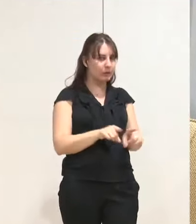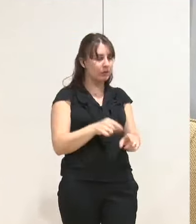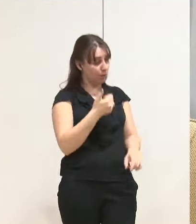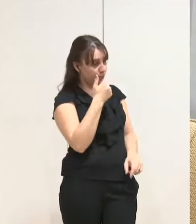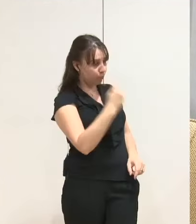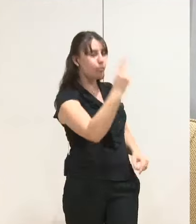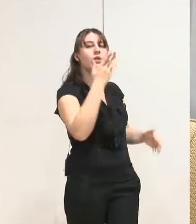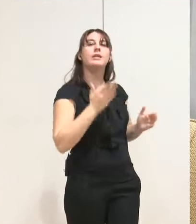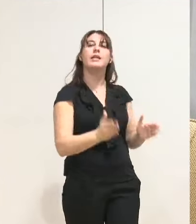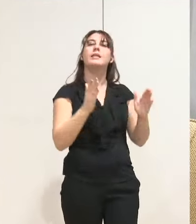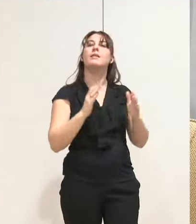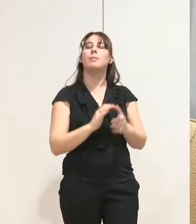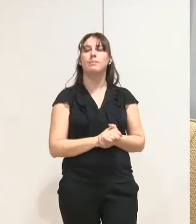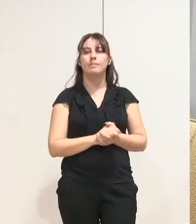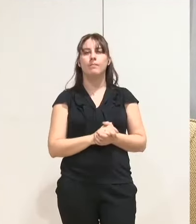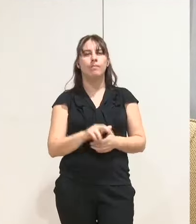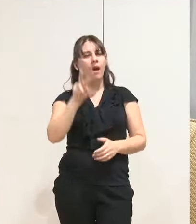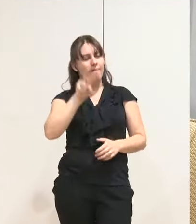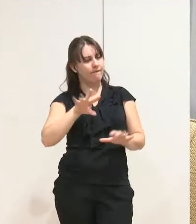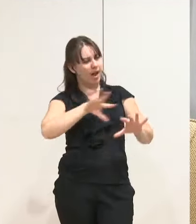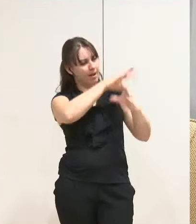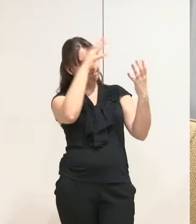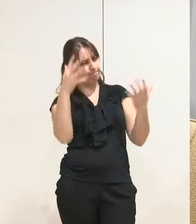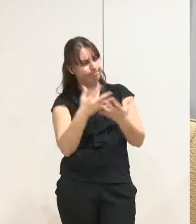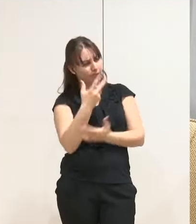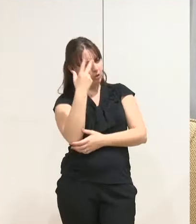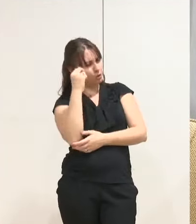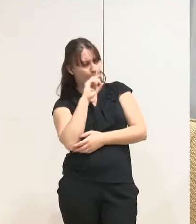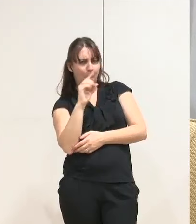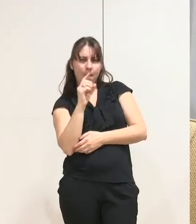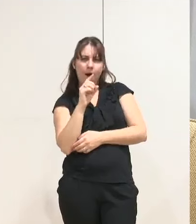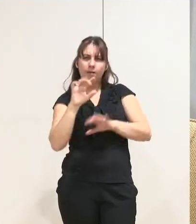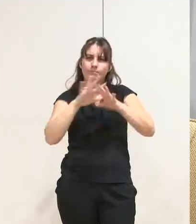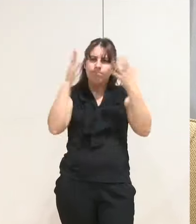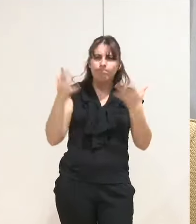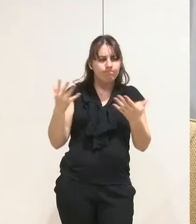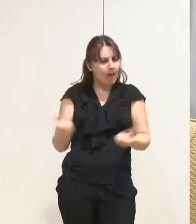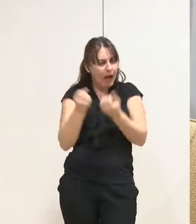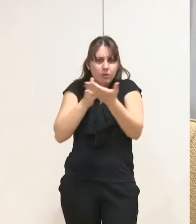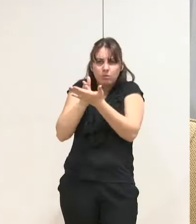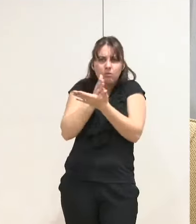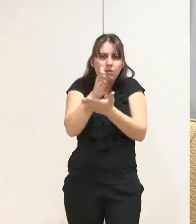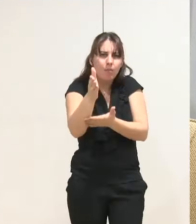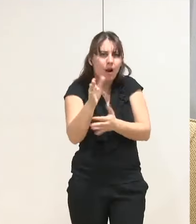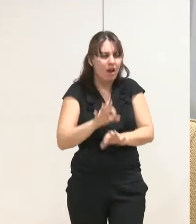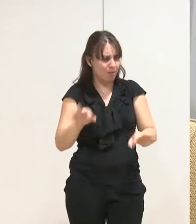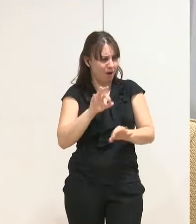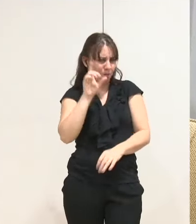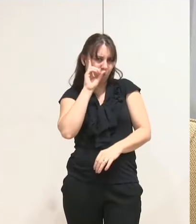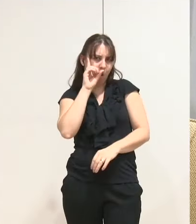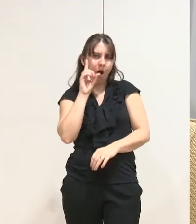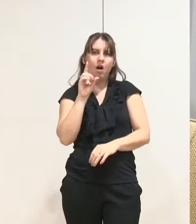réalité j'arrive pas vraiment à voir l'action globale que vous parce que vous n'en avez pas que vous voulez mener contre